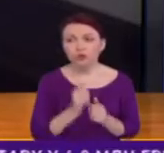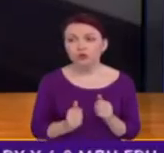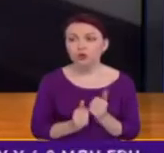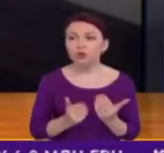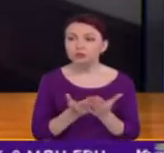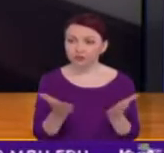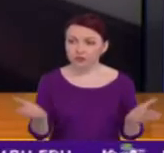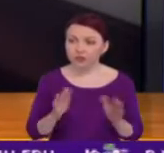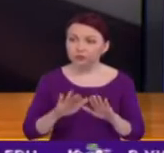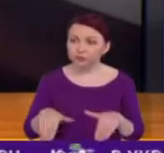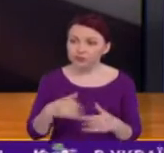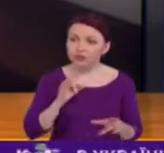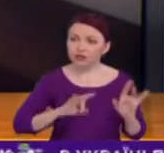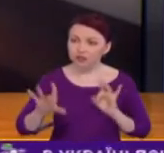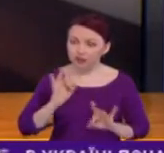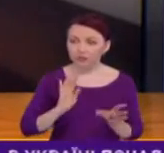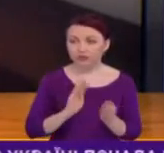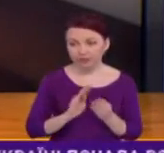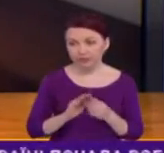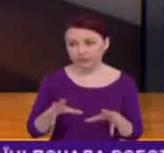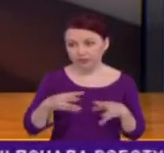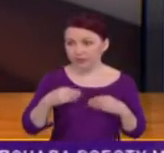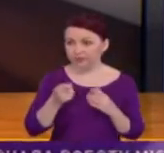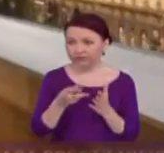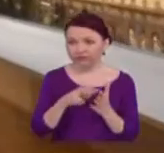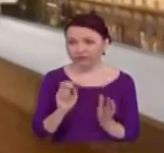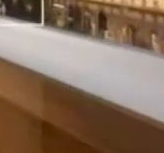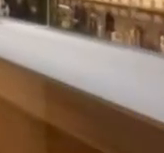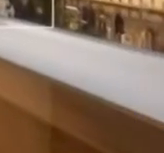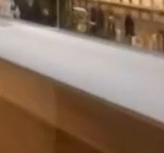вас після невеличкої реклами. Будьте з нами і не перемикайте.